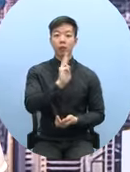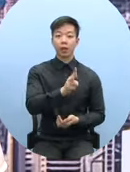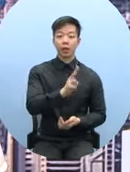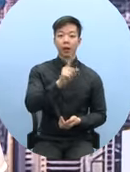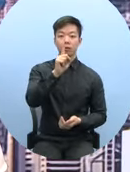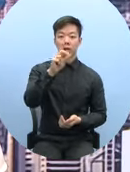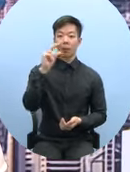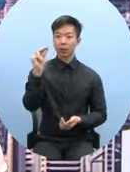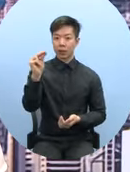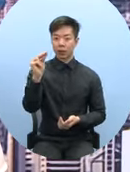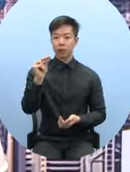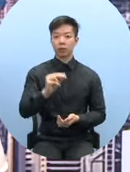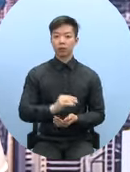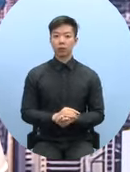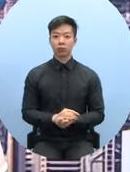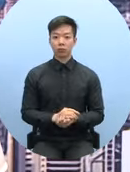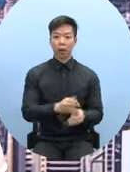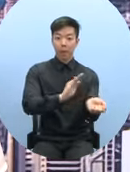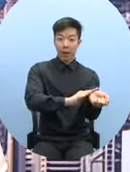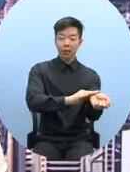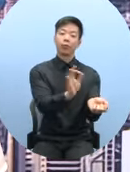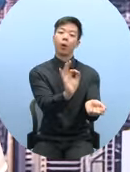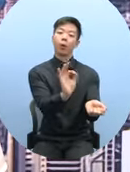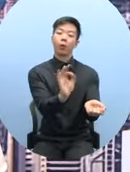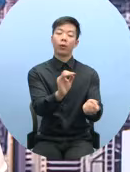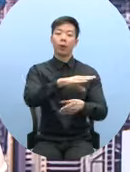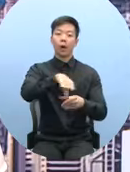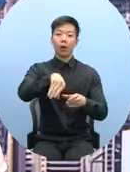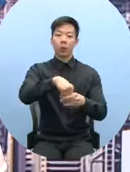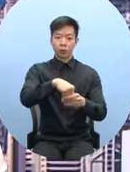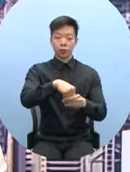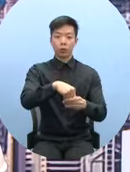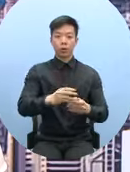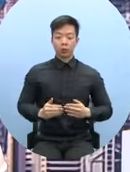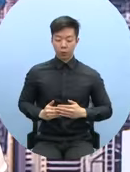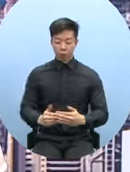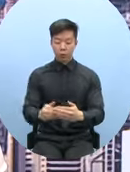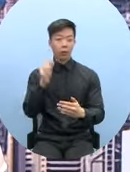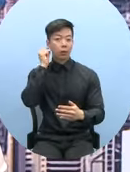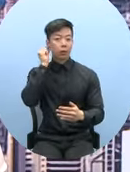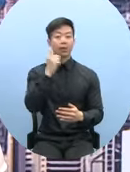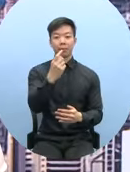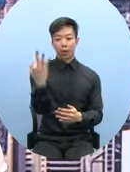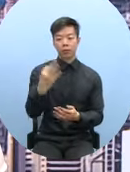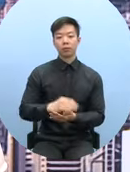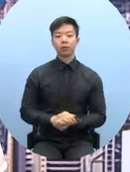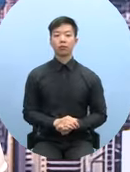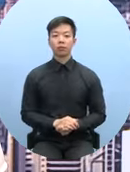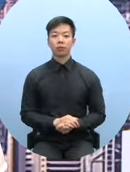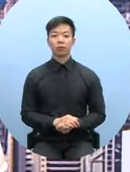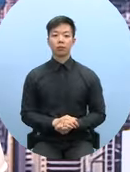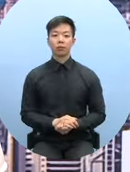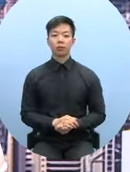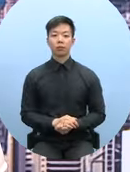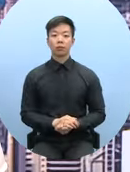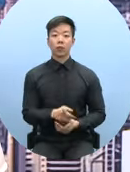有217個咧係呈陰性嘅，咁當中係包括13位嘅孕婦啦咁樣。咁咧